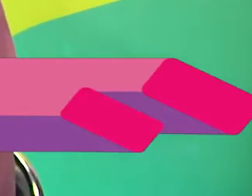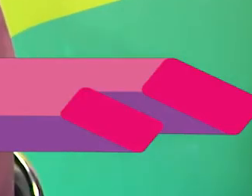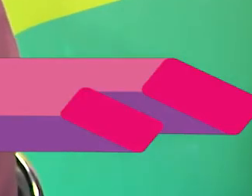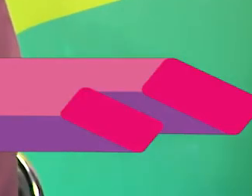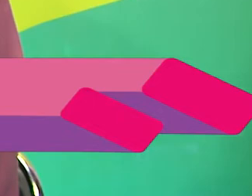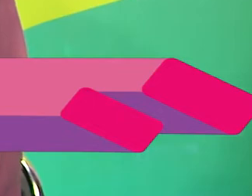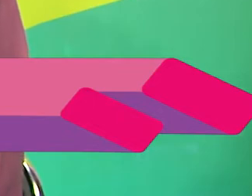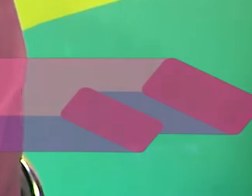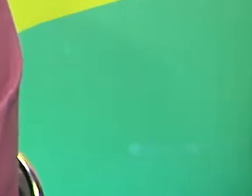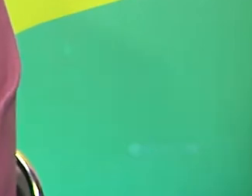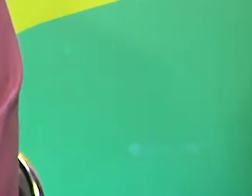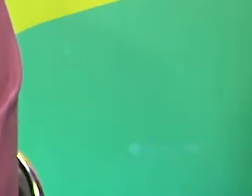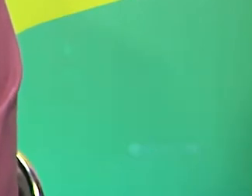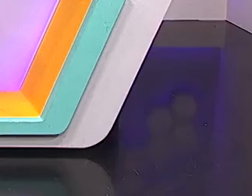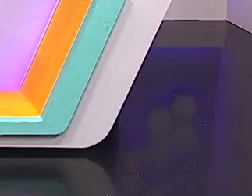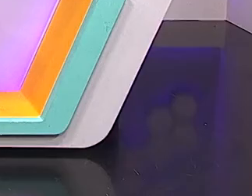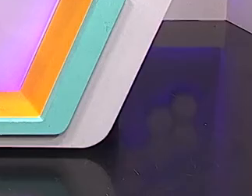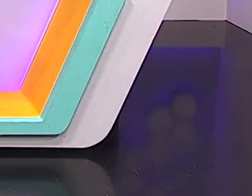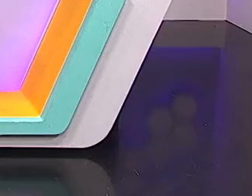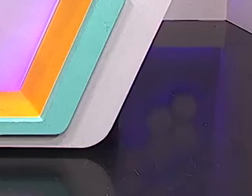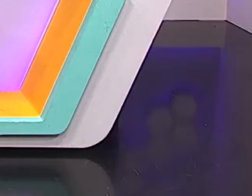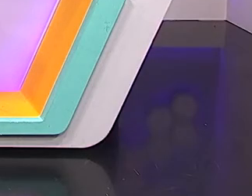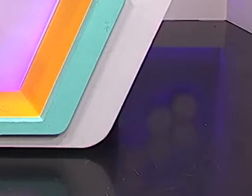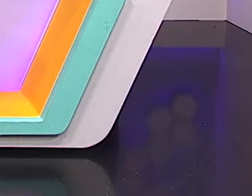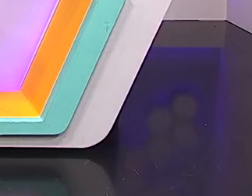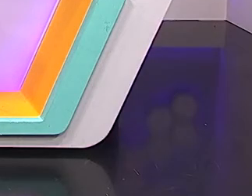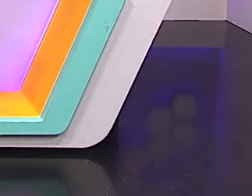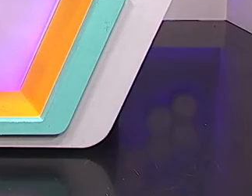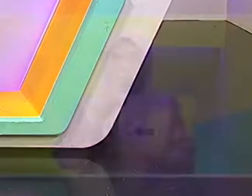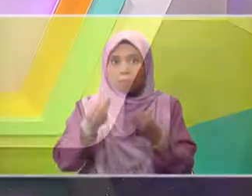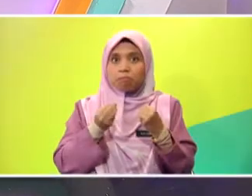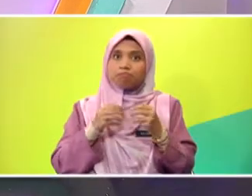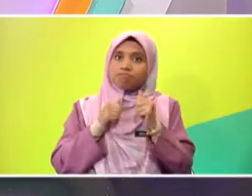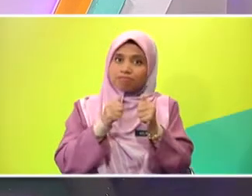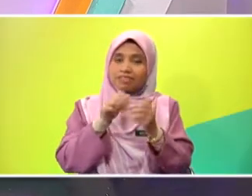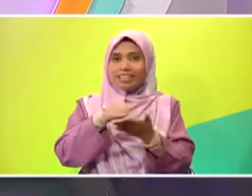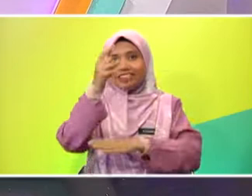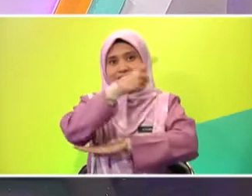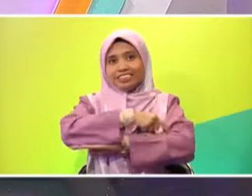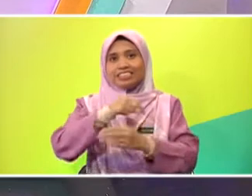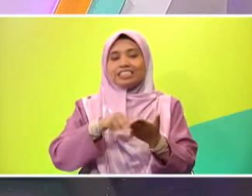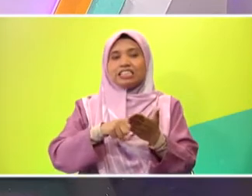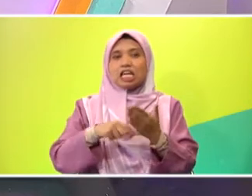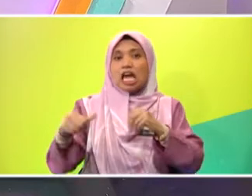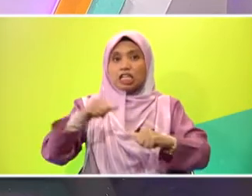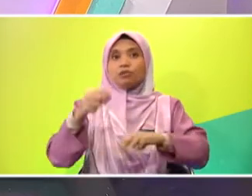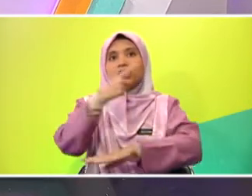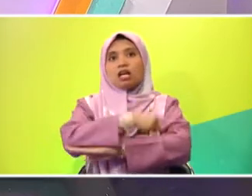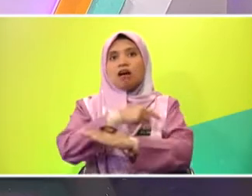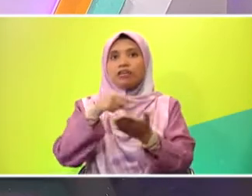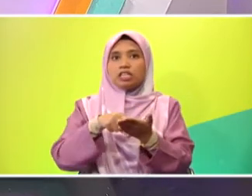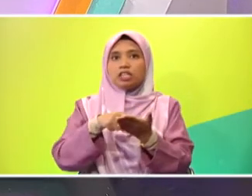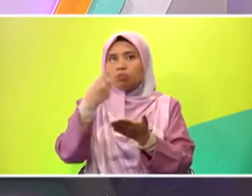whale lumpur Oke nampaknya murid-murid Aksa base guna tahu tentang activity kita untuk